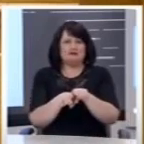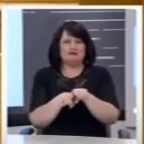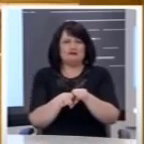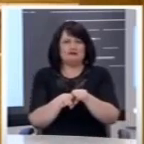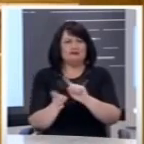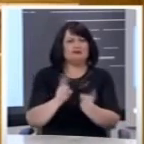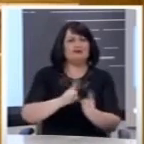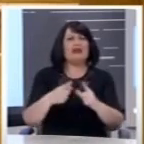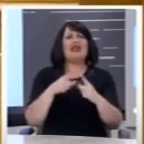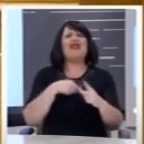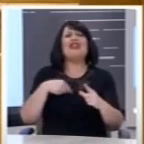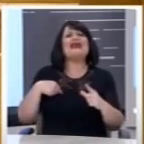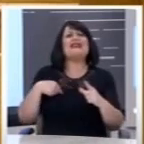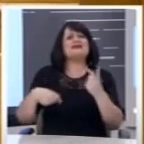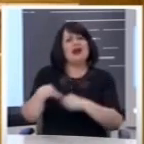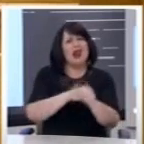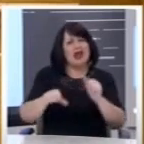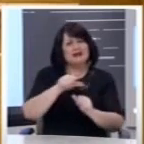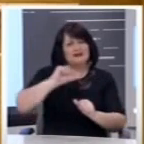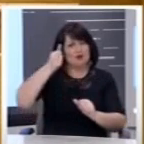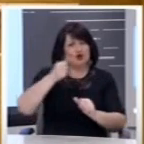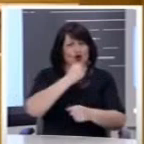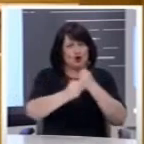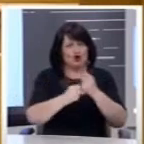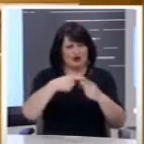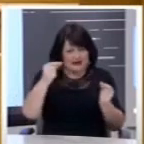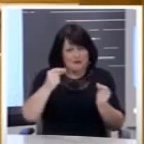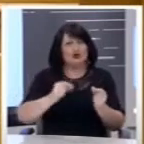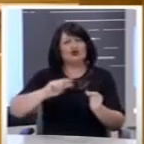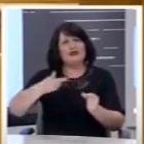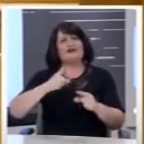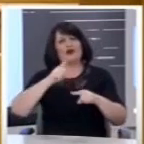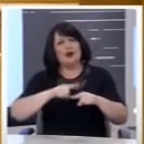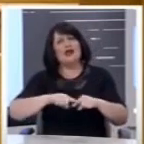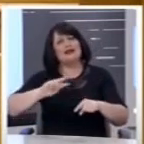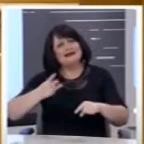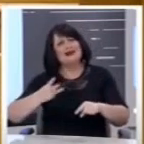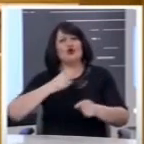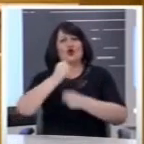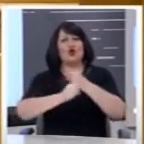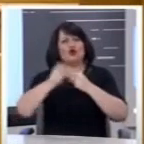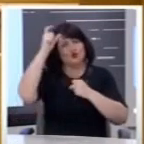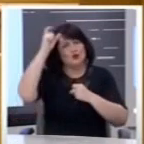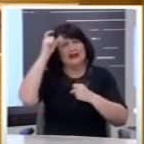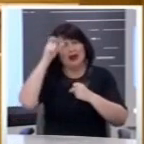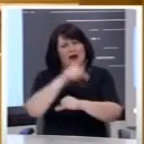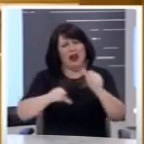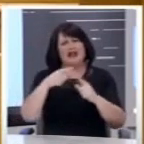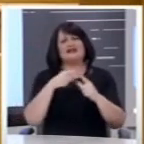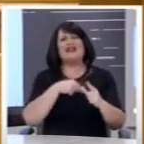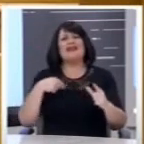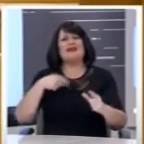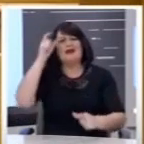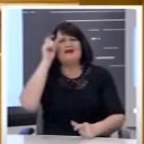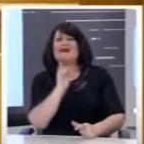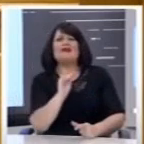εκπεριτροπή διοίκηση, Κύπρος πρώτη χρόνο, Ελλάδα δεύτερο, Τουρκία τρίτο. Και όταν ερωτήθηκαν οι Τούρκοι τι εννοούν